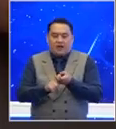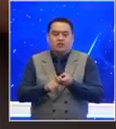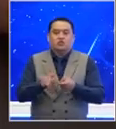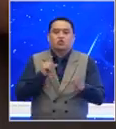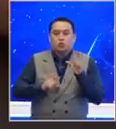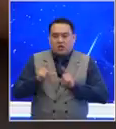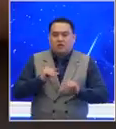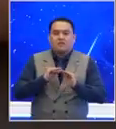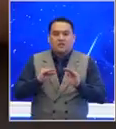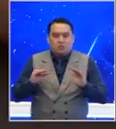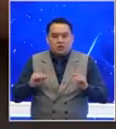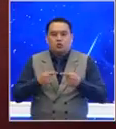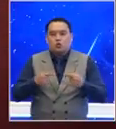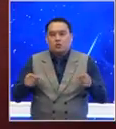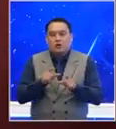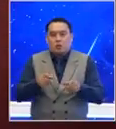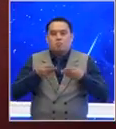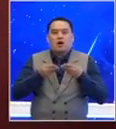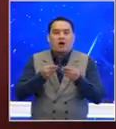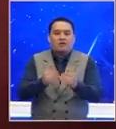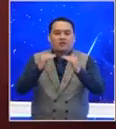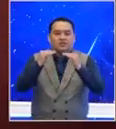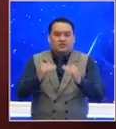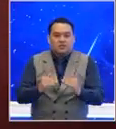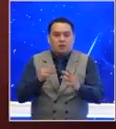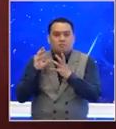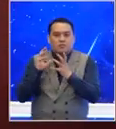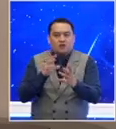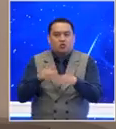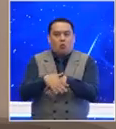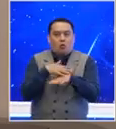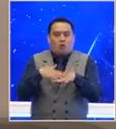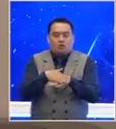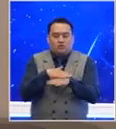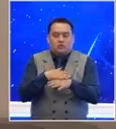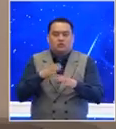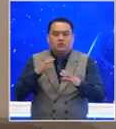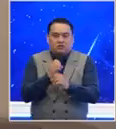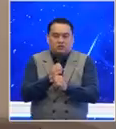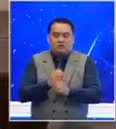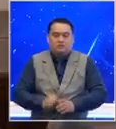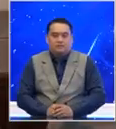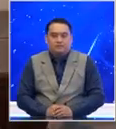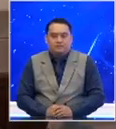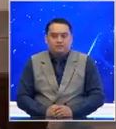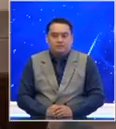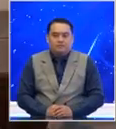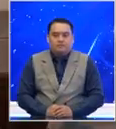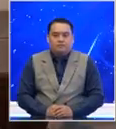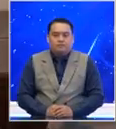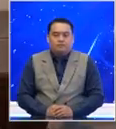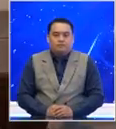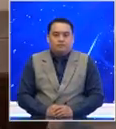и школьников с посторонними, но и повлияет на снижение пассажиропотока в общественном транспорте, считают специалисты. Проездные